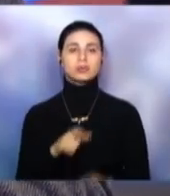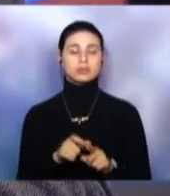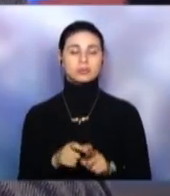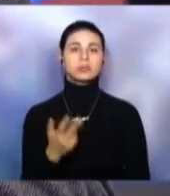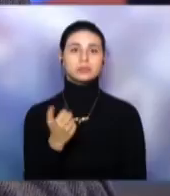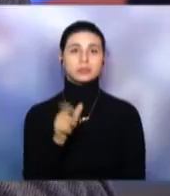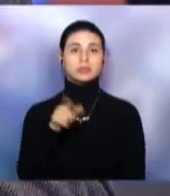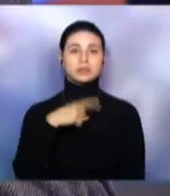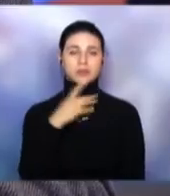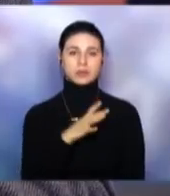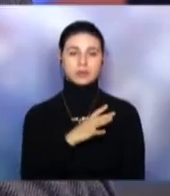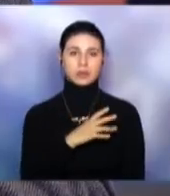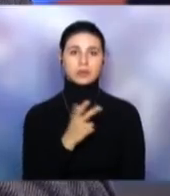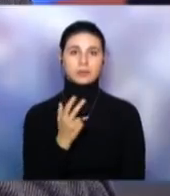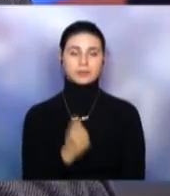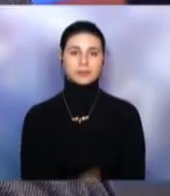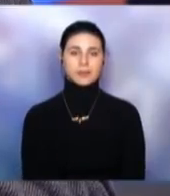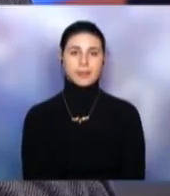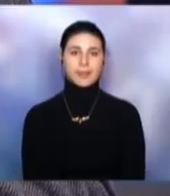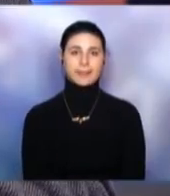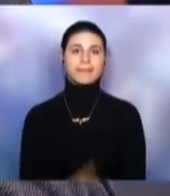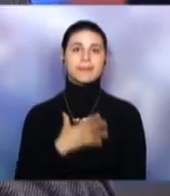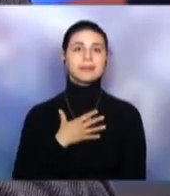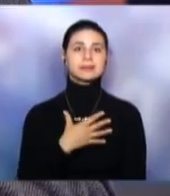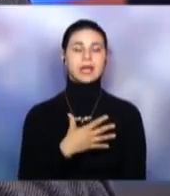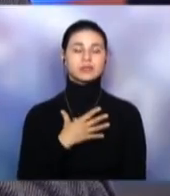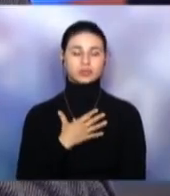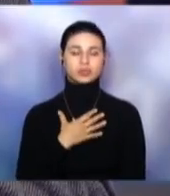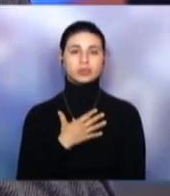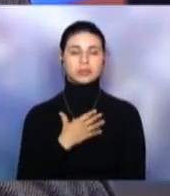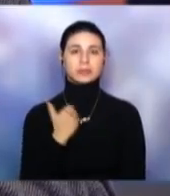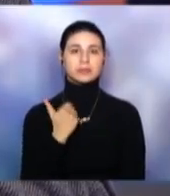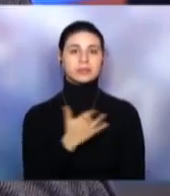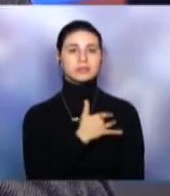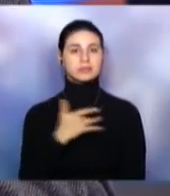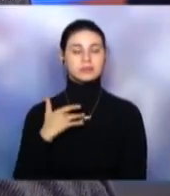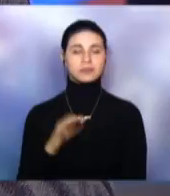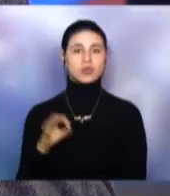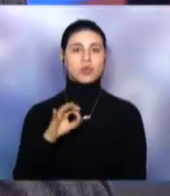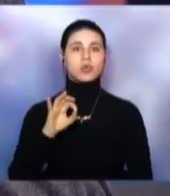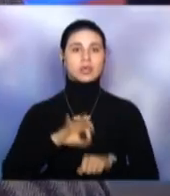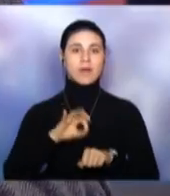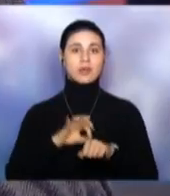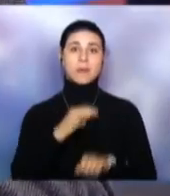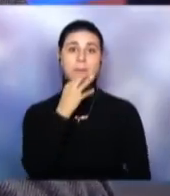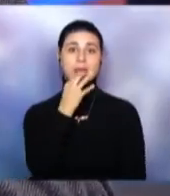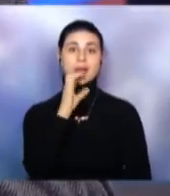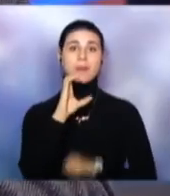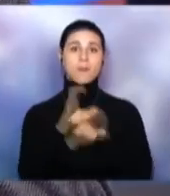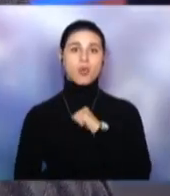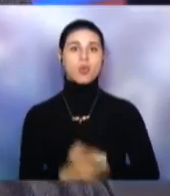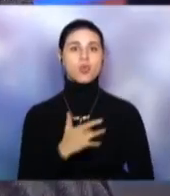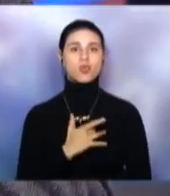უნდა, როგორც თქვენ ბძანეთ. სასუნთქი სისტემის ქრონიკული დაავადებები ყოველთვის საბოლოოდ იწვევს გულის